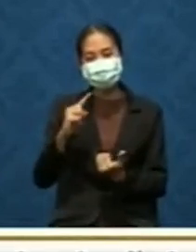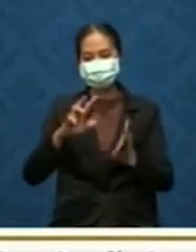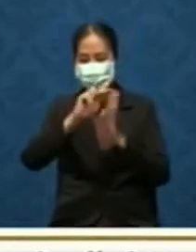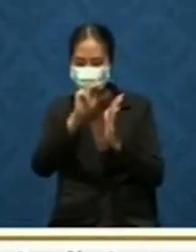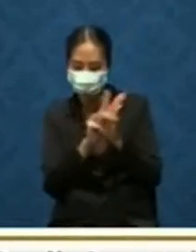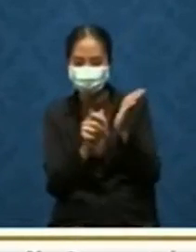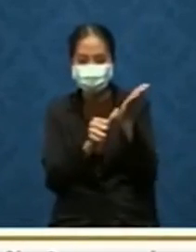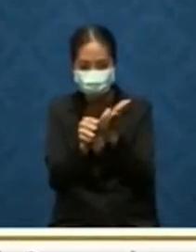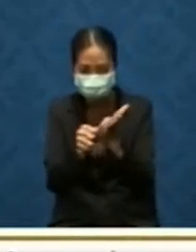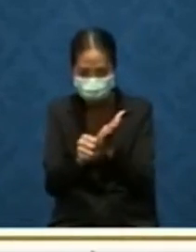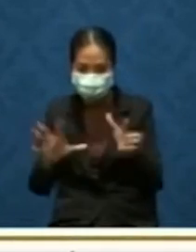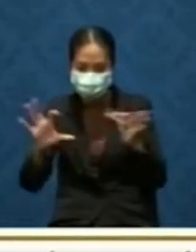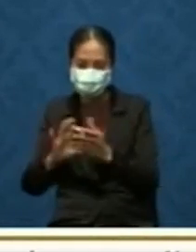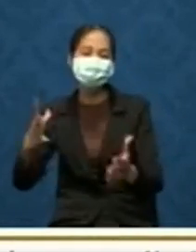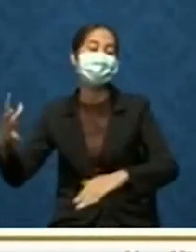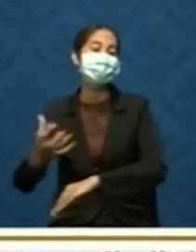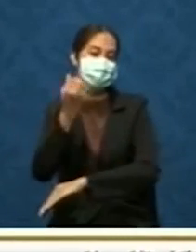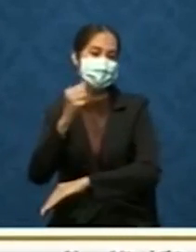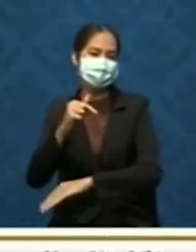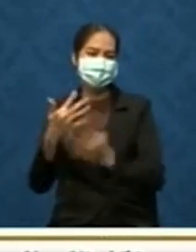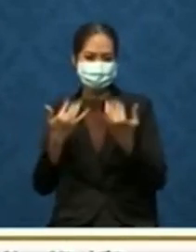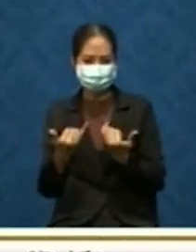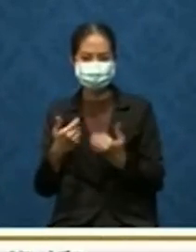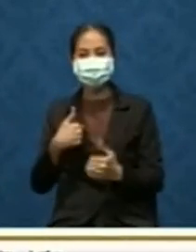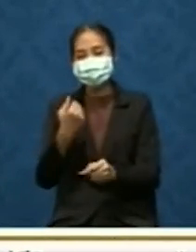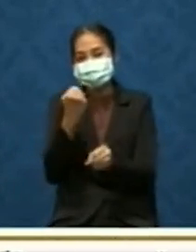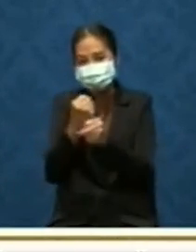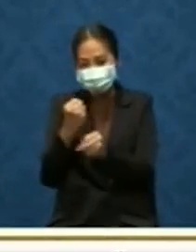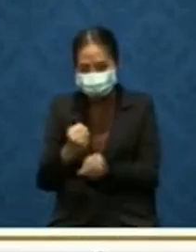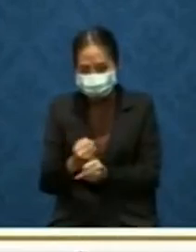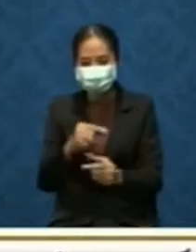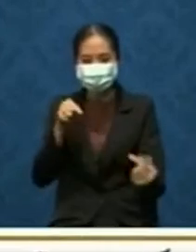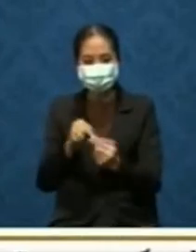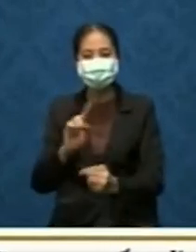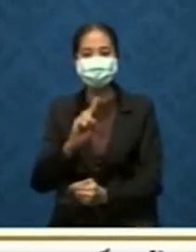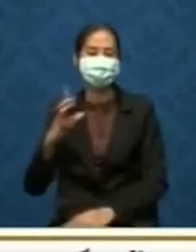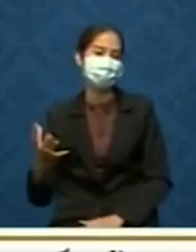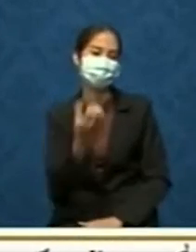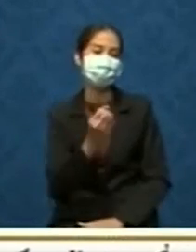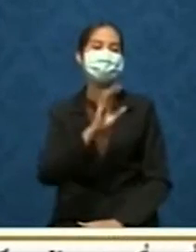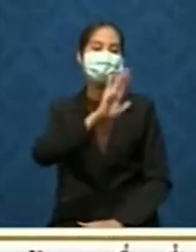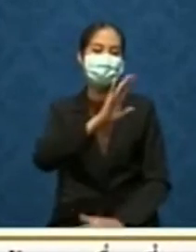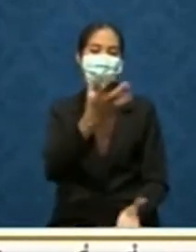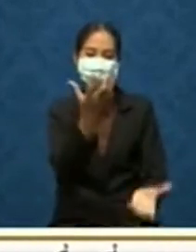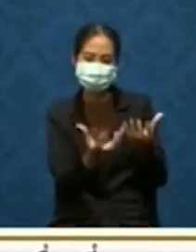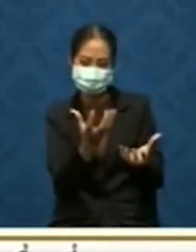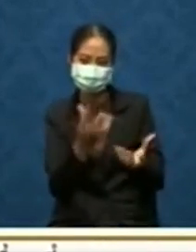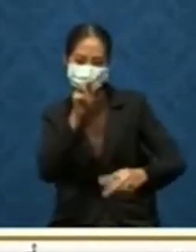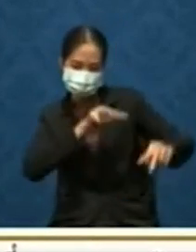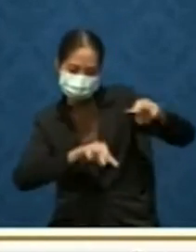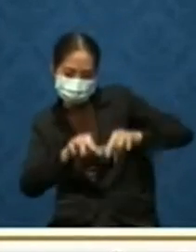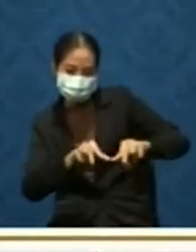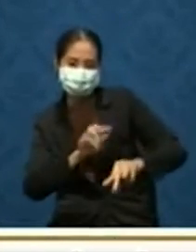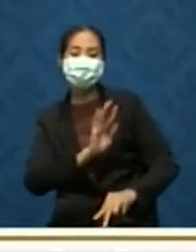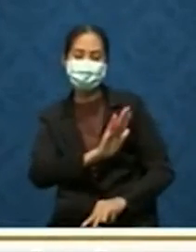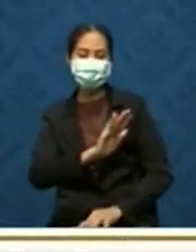กฎหมายที่เกี่ยวข้องซึ่งเรื่องดังกล่าวไม่ได้เป็นการแทรกแซงการใช้อำนาจของตุลาการในการพิจารณาอรรถคดีใด